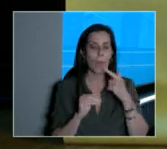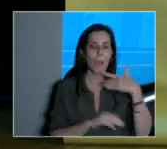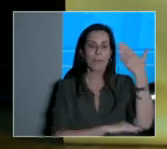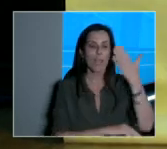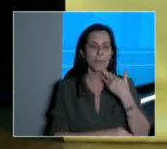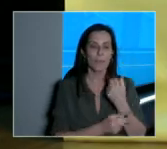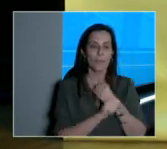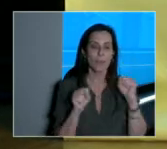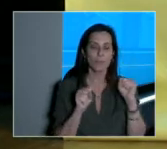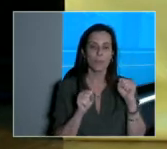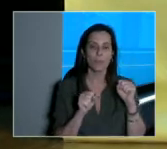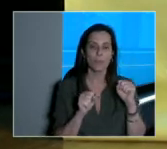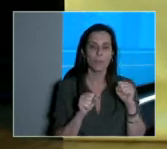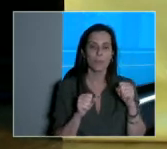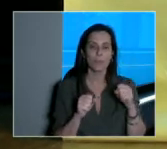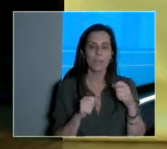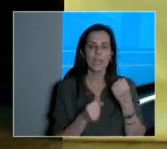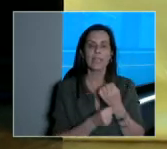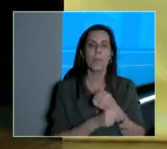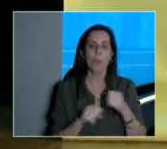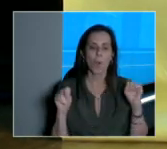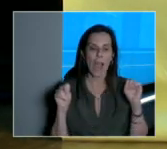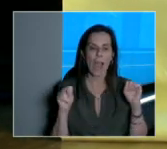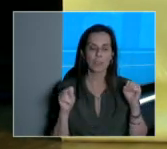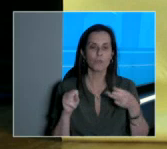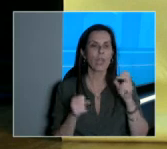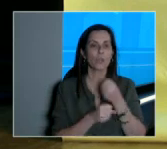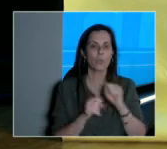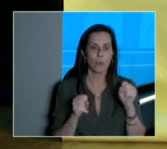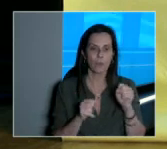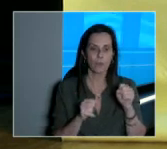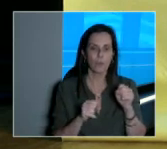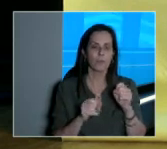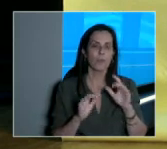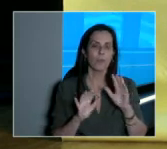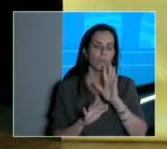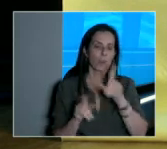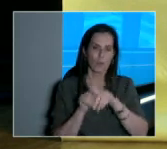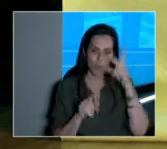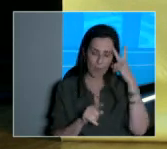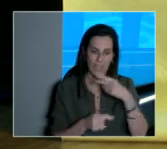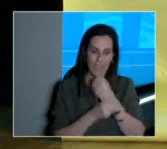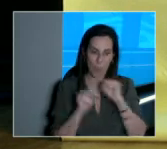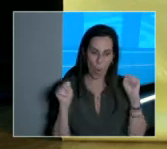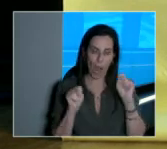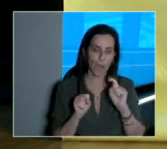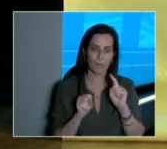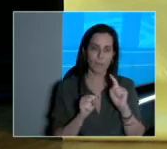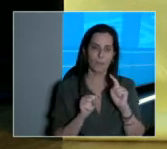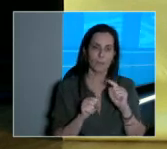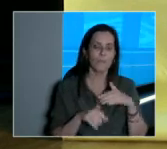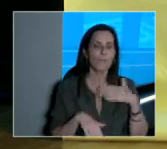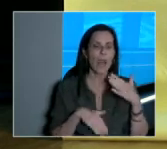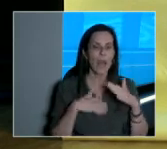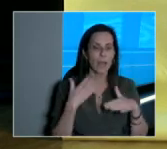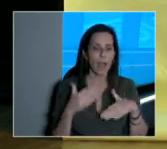היהודית והדמוקרטית לכיוון של דמוקרטית ועוד יותר דמוקרטית, ועל פי הפרשנות היחידה שהוא מבין דמוקרטית, ולאט